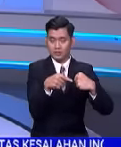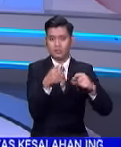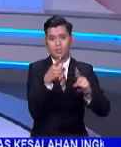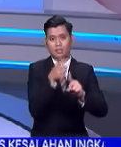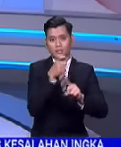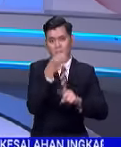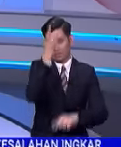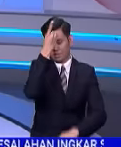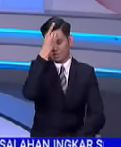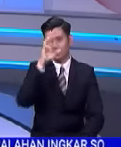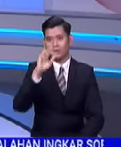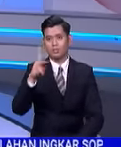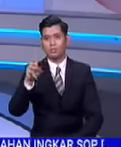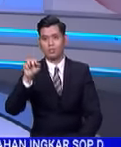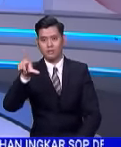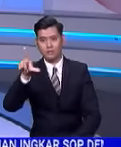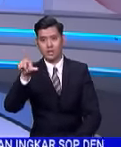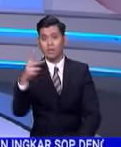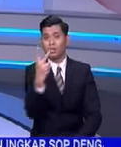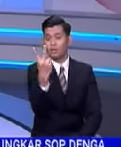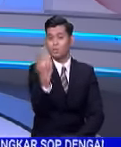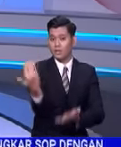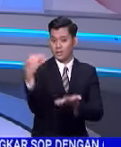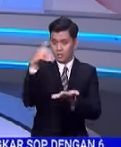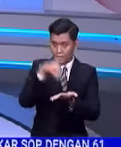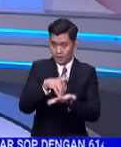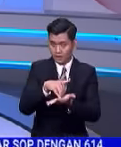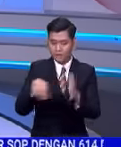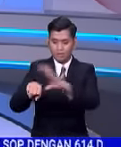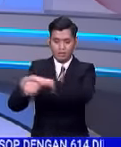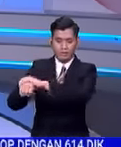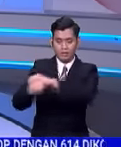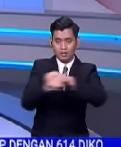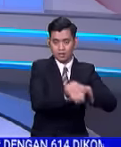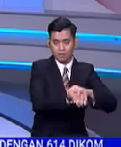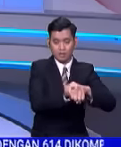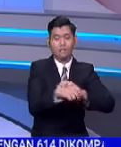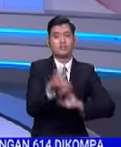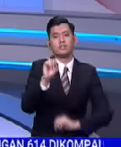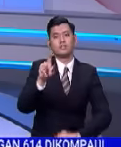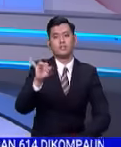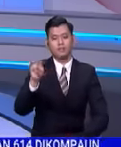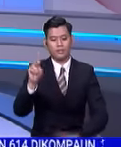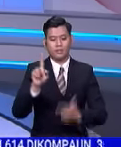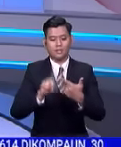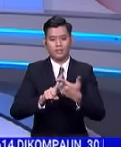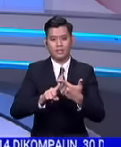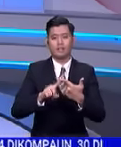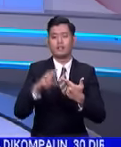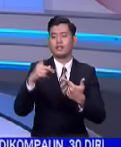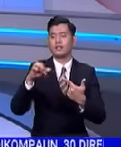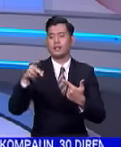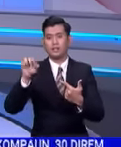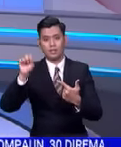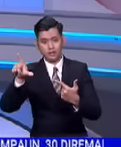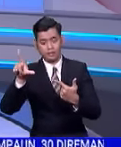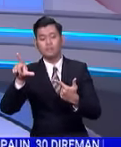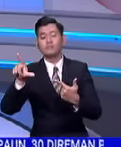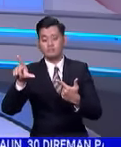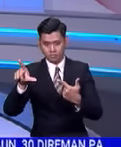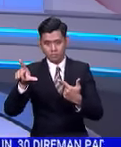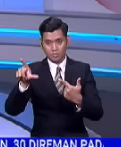Arifin Ismail. Dua lagi kakitangan Makis, Muhammad Sofian Muhammad Zain, 27 tahun dan Khairul Izzat